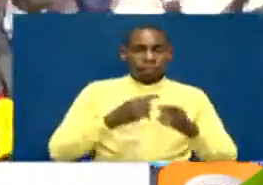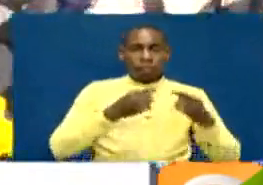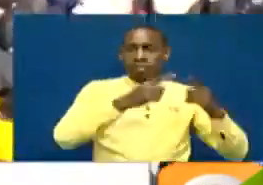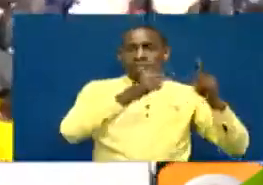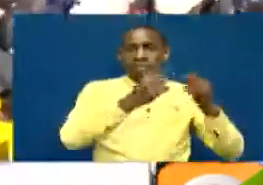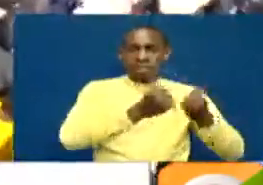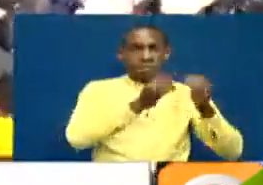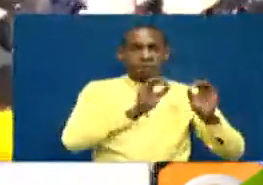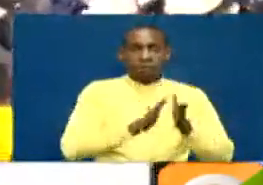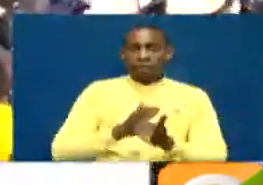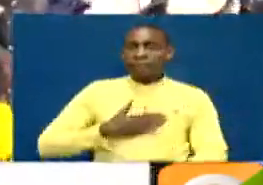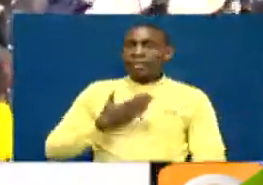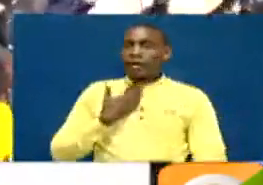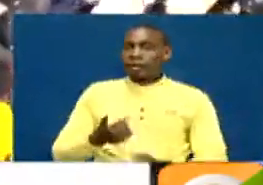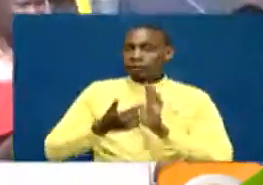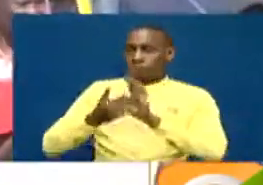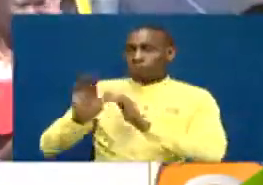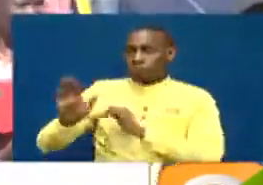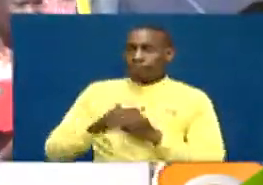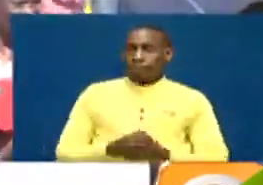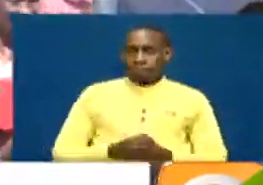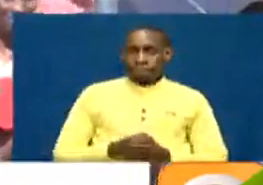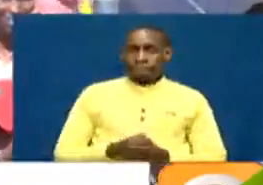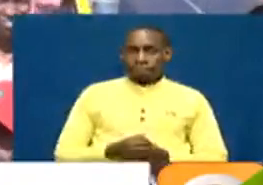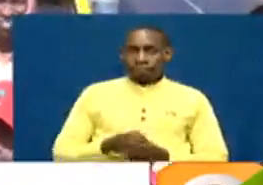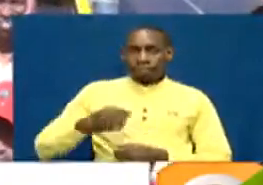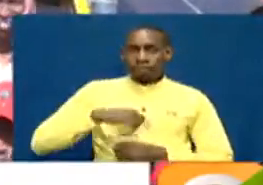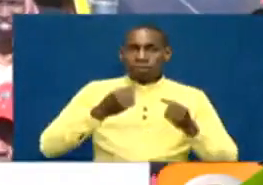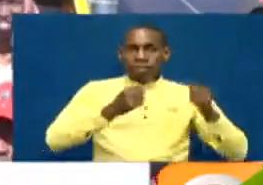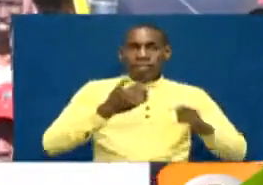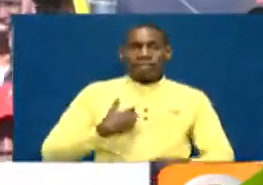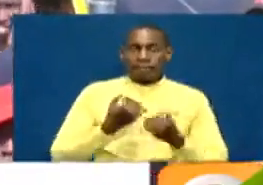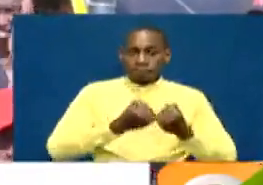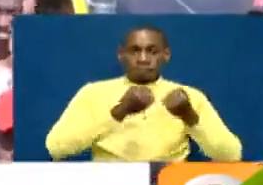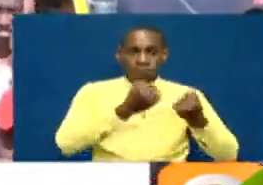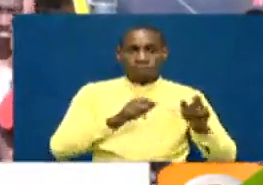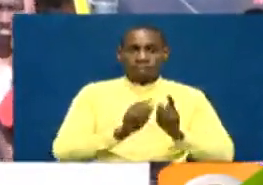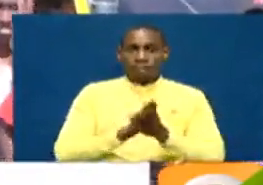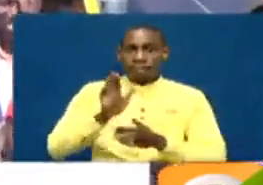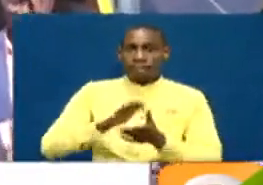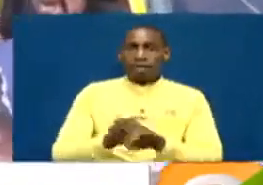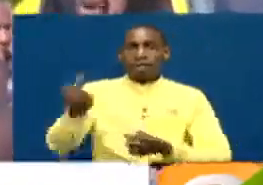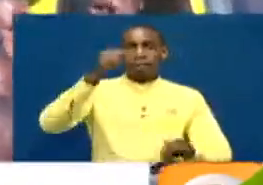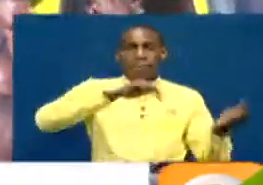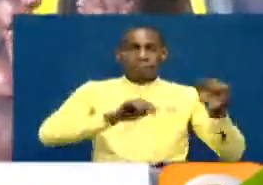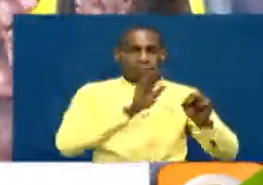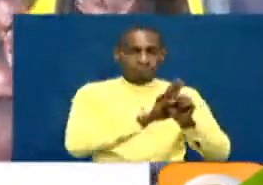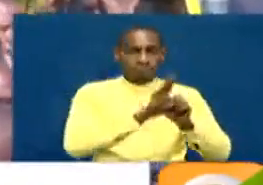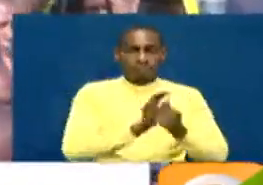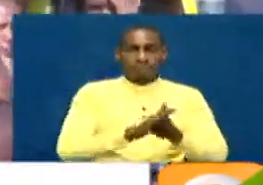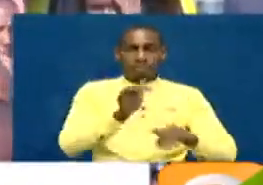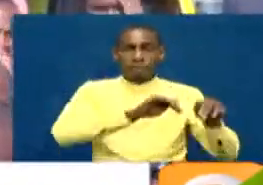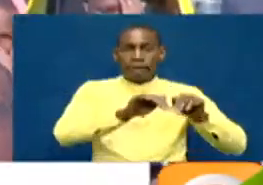thabiti. Mimi nataka tuonyeshe hawa jamaa tuna ushindi thabiti, tujitoe kwa wingi,